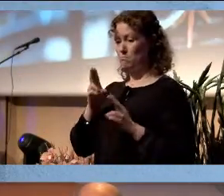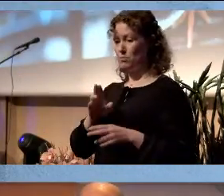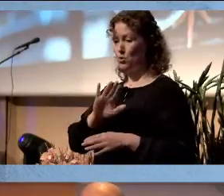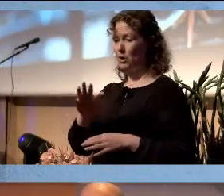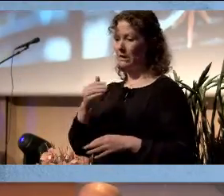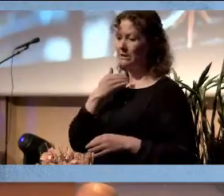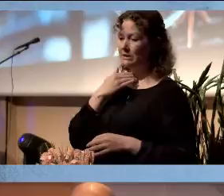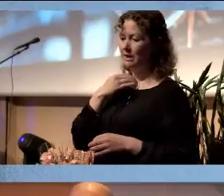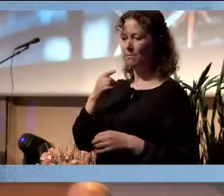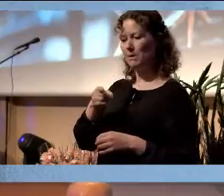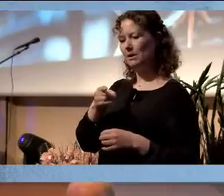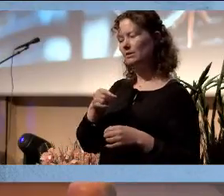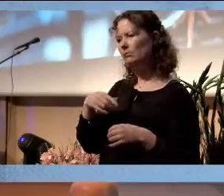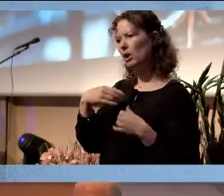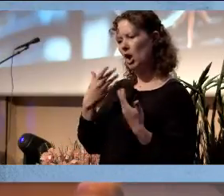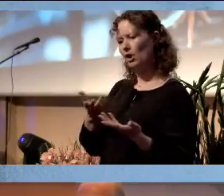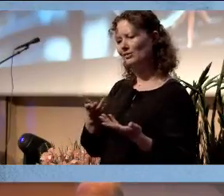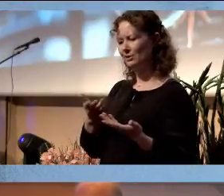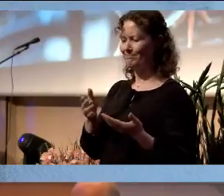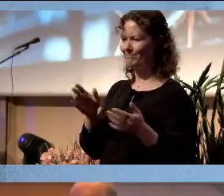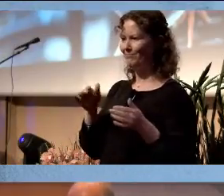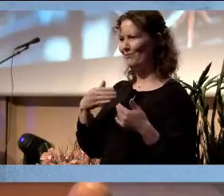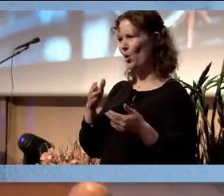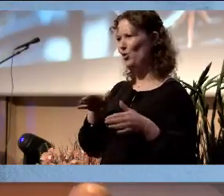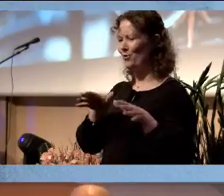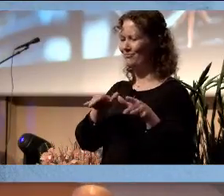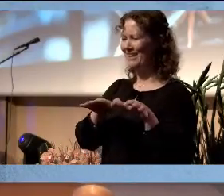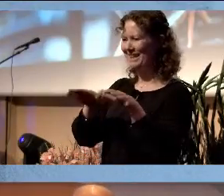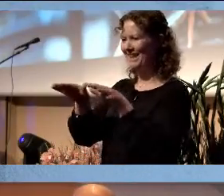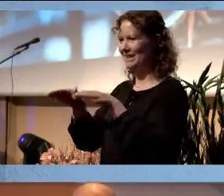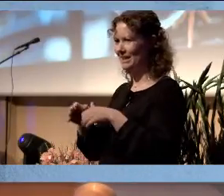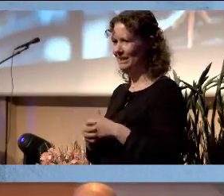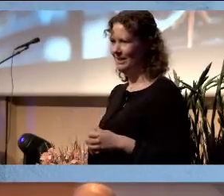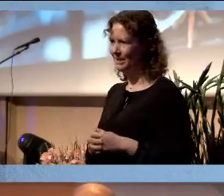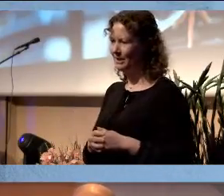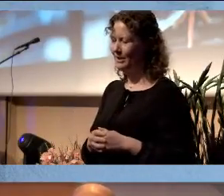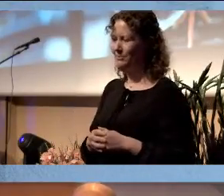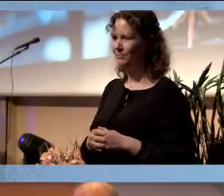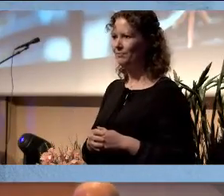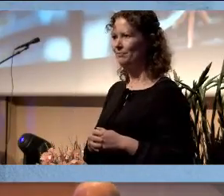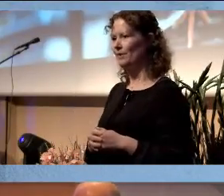kanskje få noen vinger. Hakke litt. Hvis det trengs.